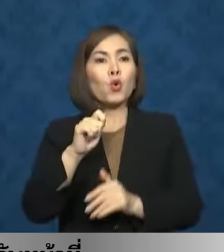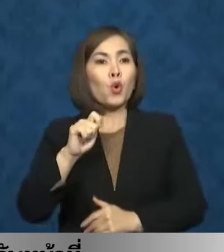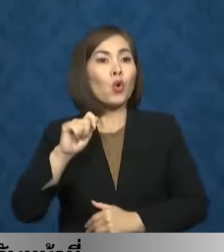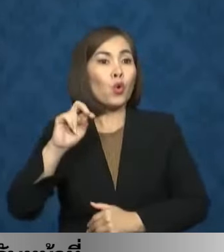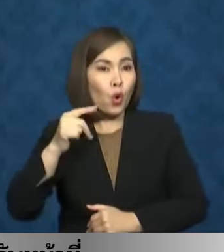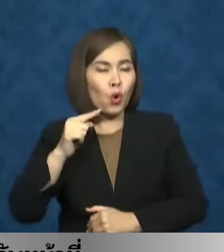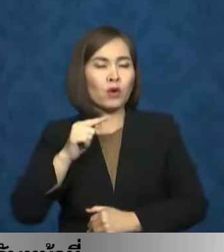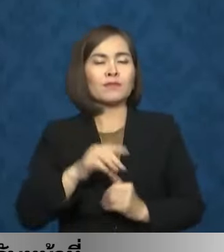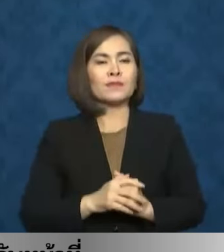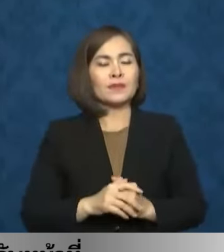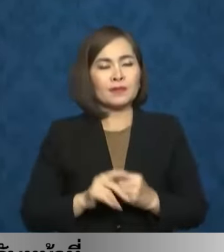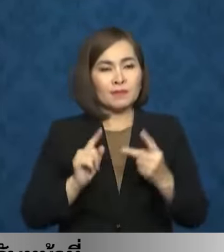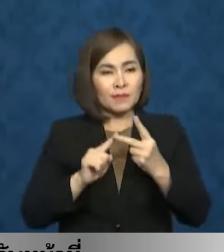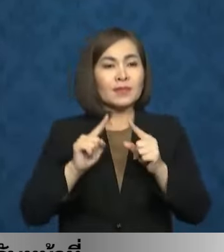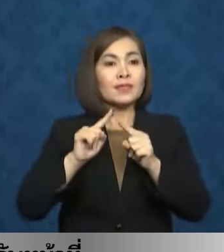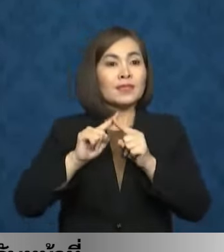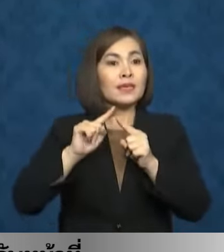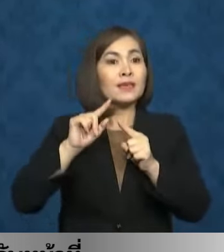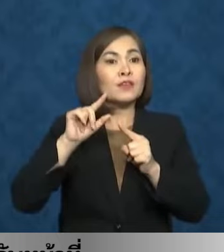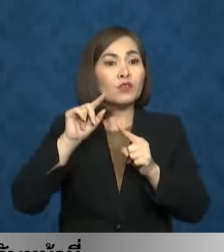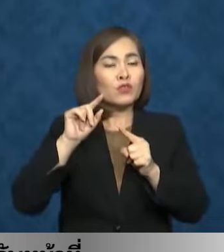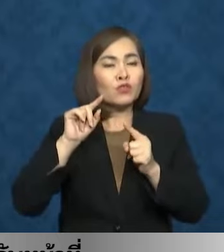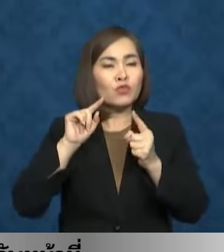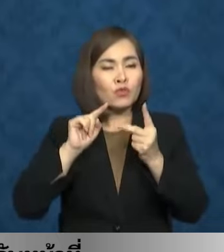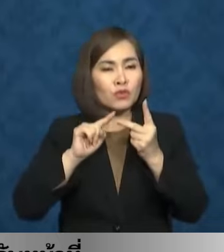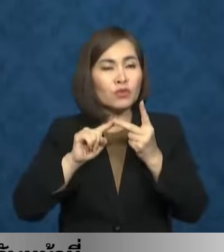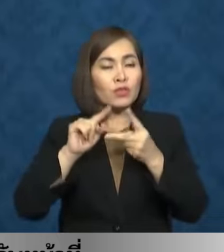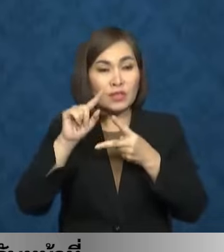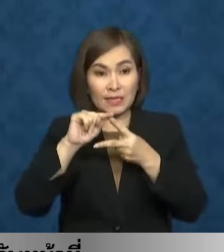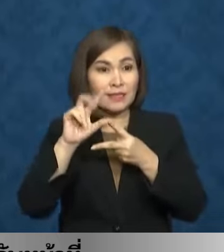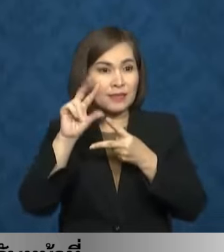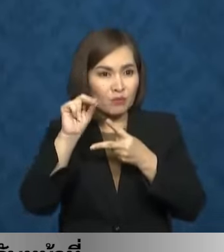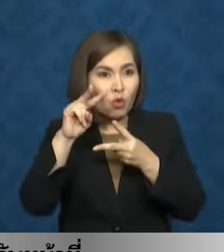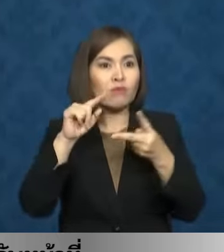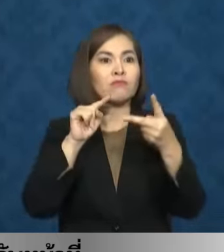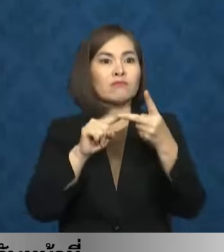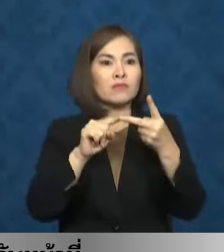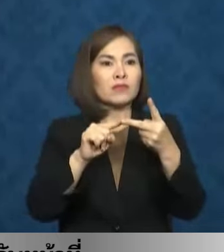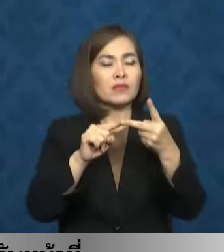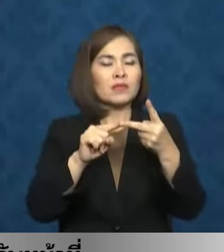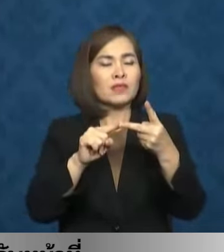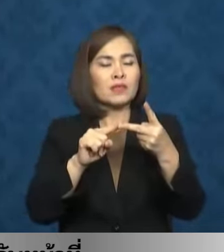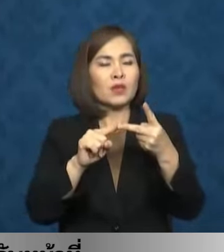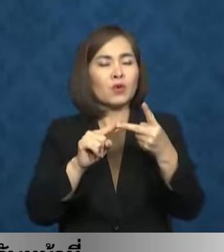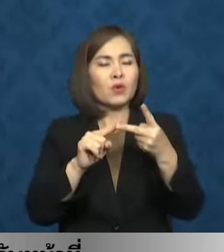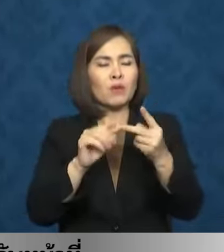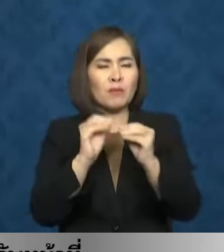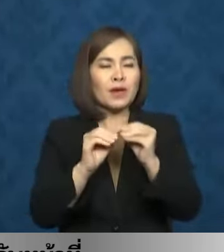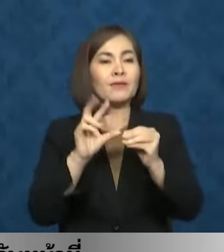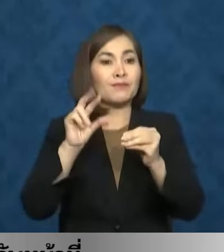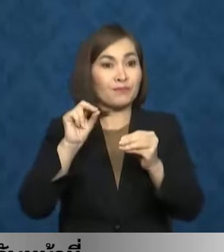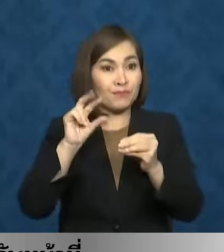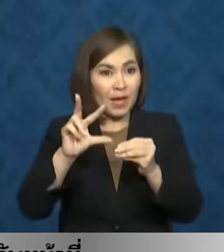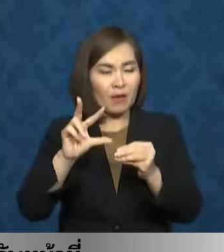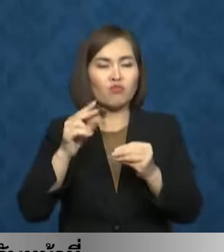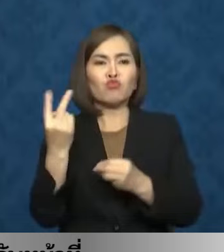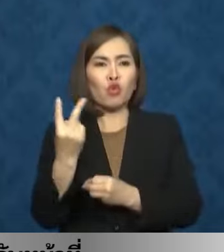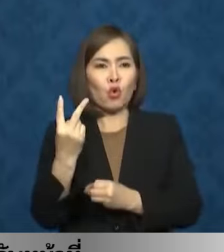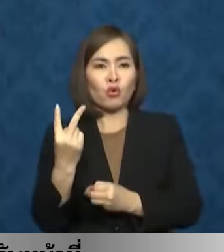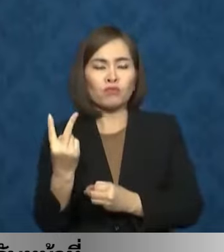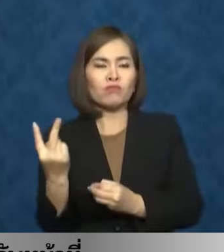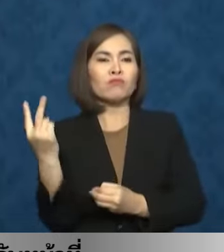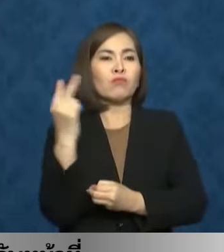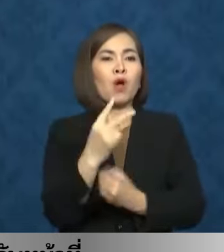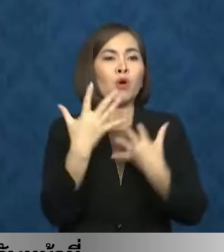ำดับที่32ลำดับที่2นายณัฐหงชูเวศลำดับที่33จึงขอแจ้งให้